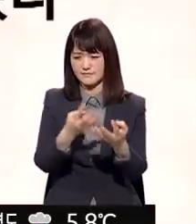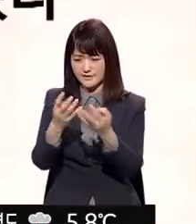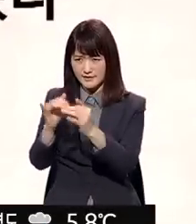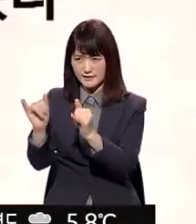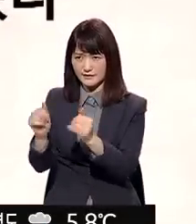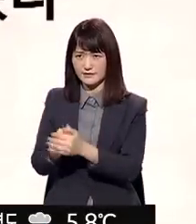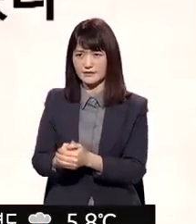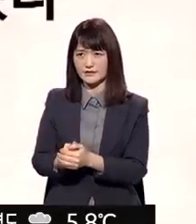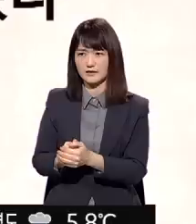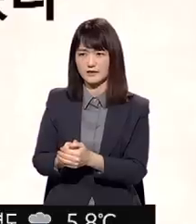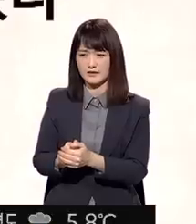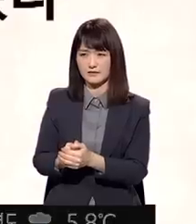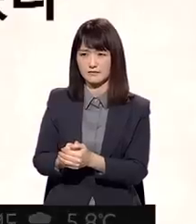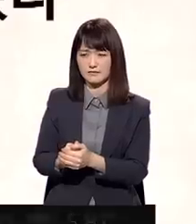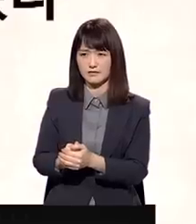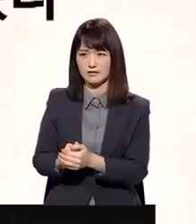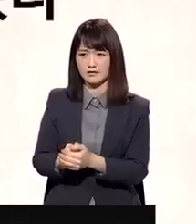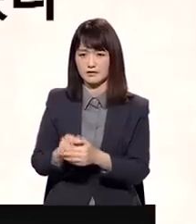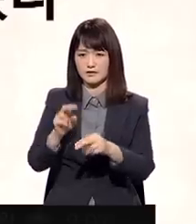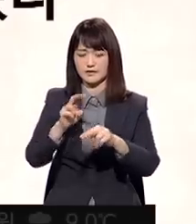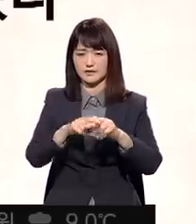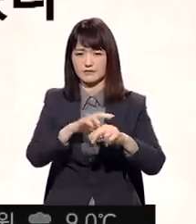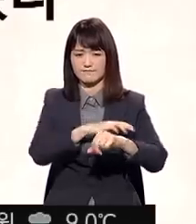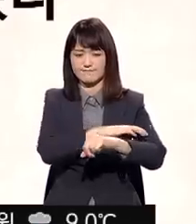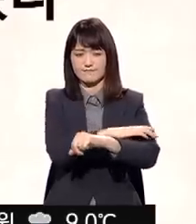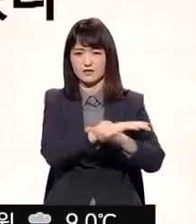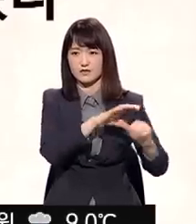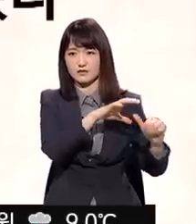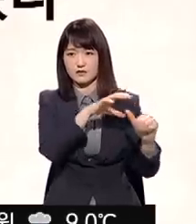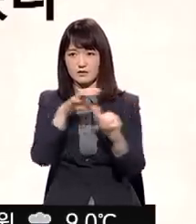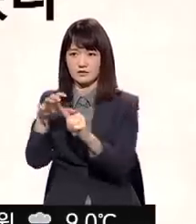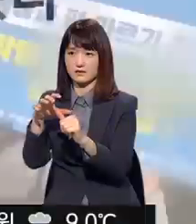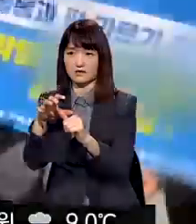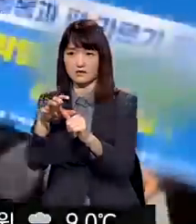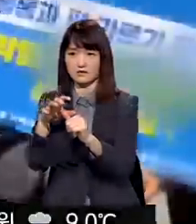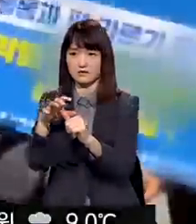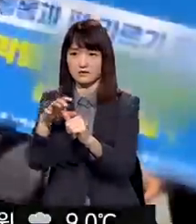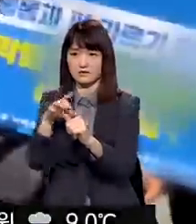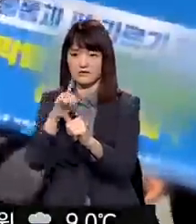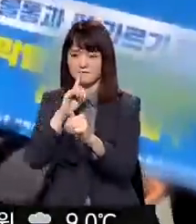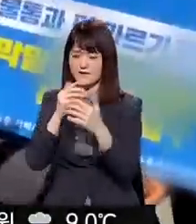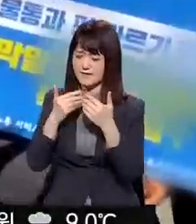우월적 지위를 남용해서 하는 불법적인 직장 내 괴롭힘이다.